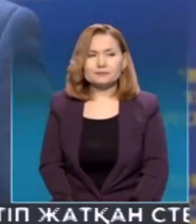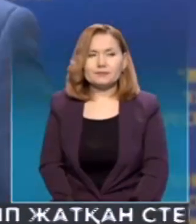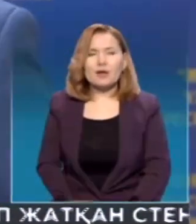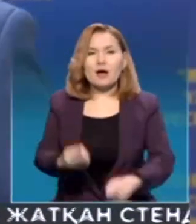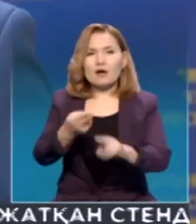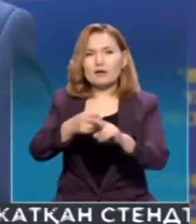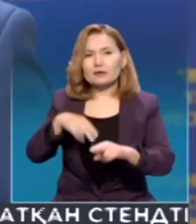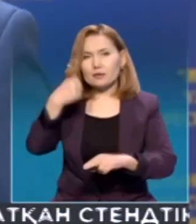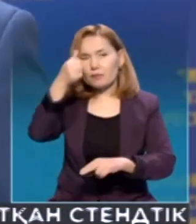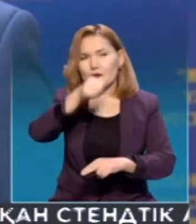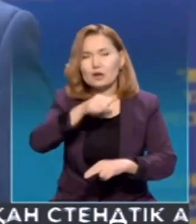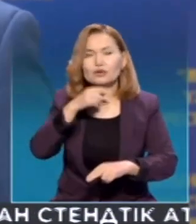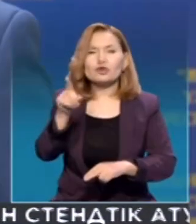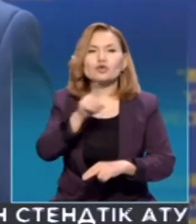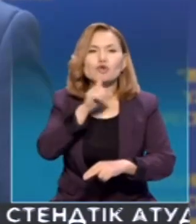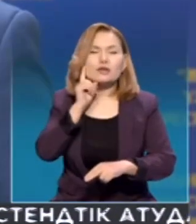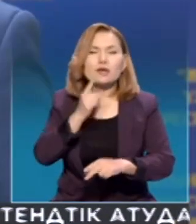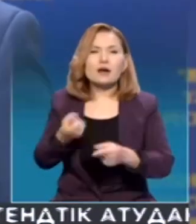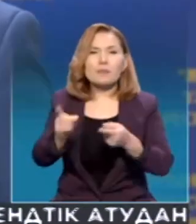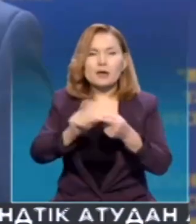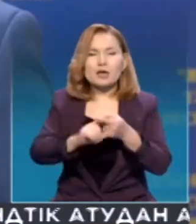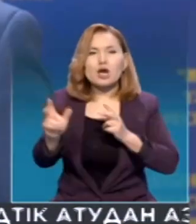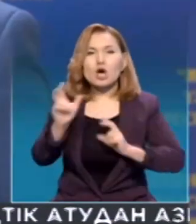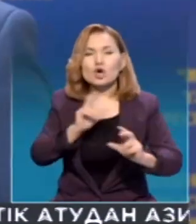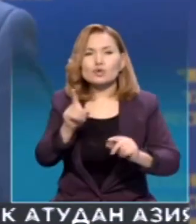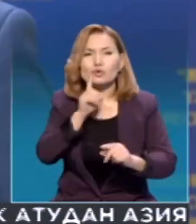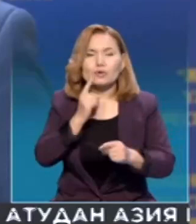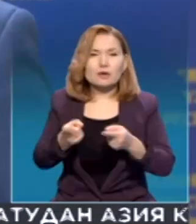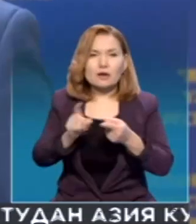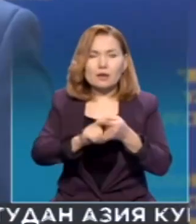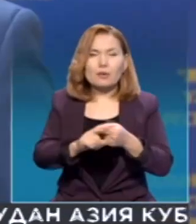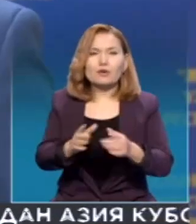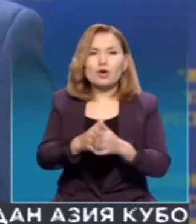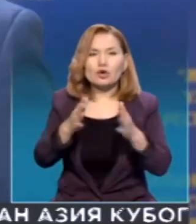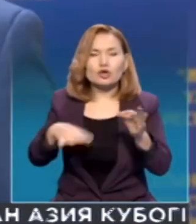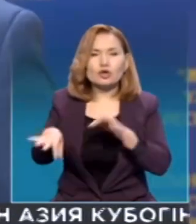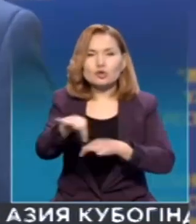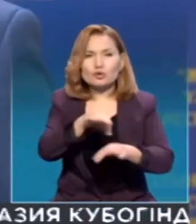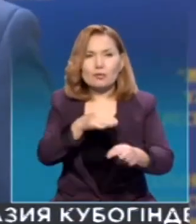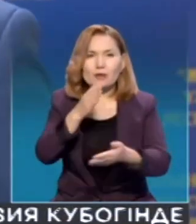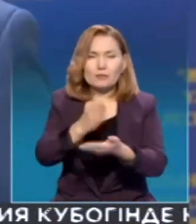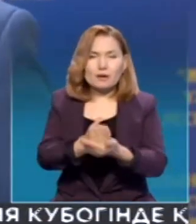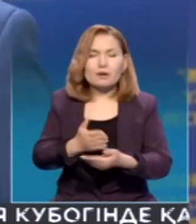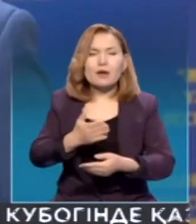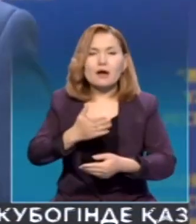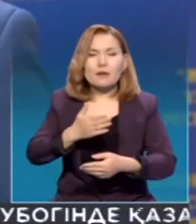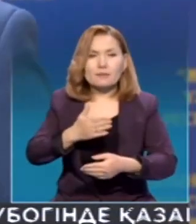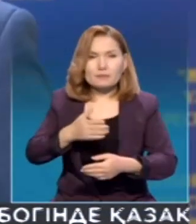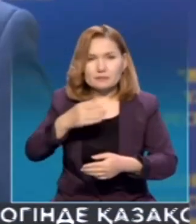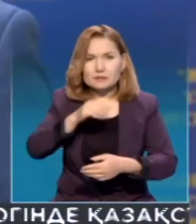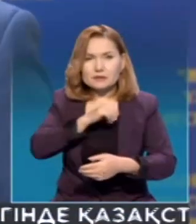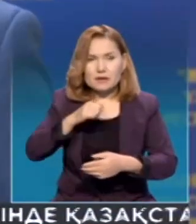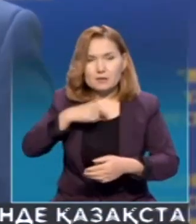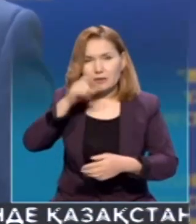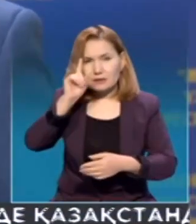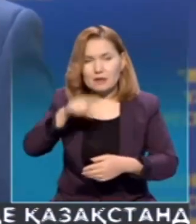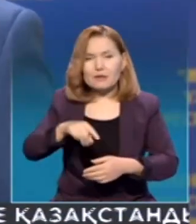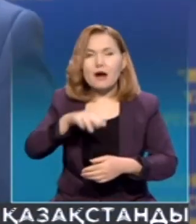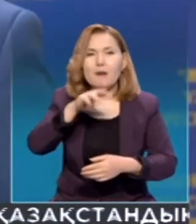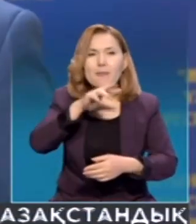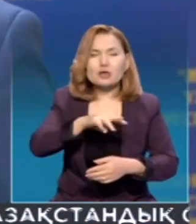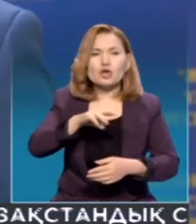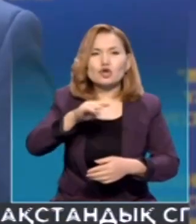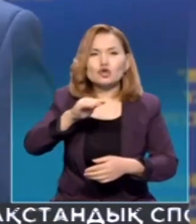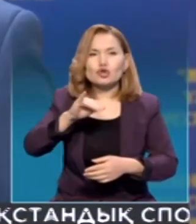Биылғы жылы осы енді жастарға байланысты, студенттерге байланысты бірнеше жобаларымыз бар. Себебі өздеріңіз білесіздер, биылғы жыл Мағжан